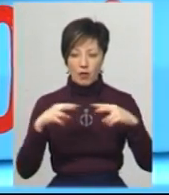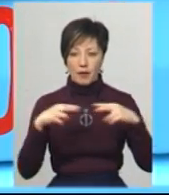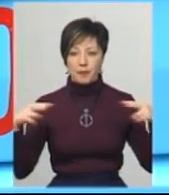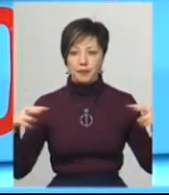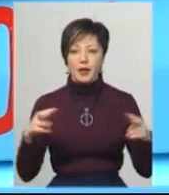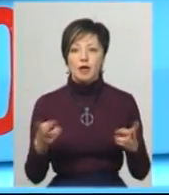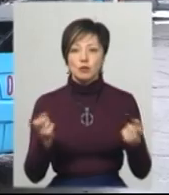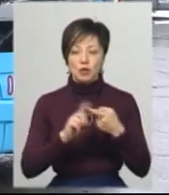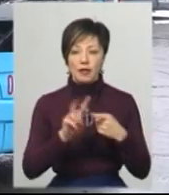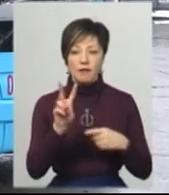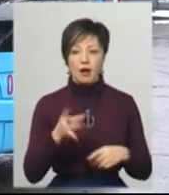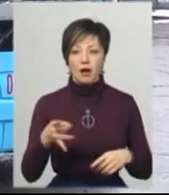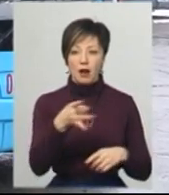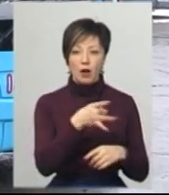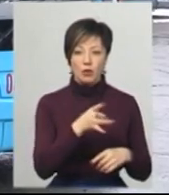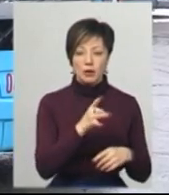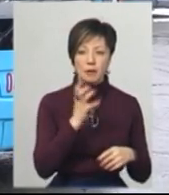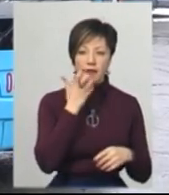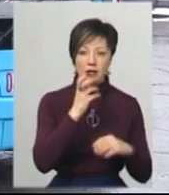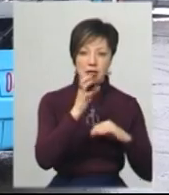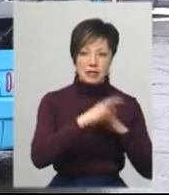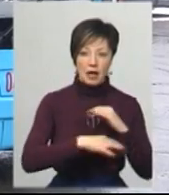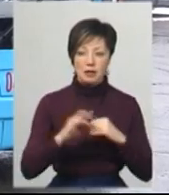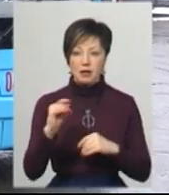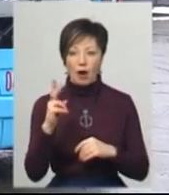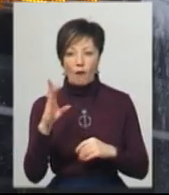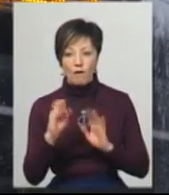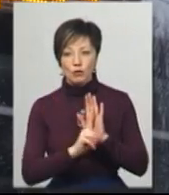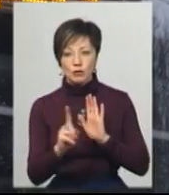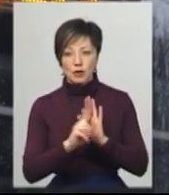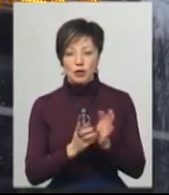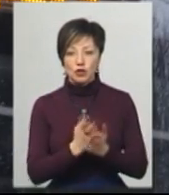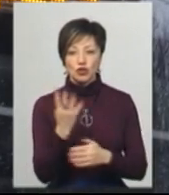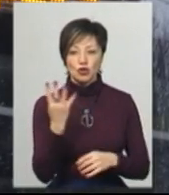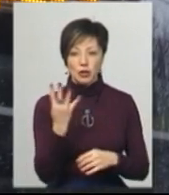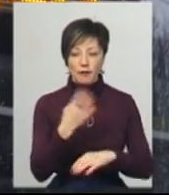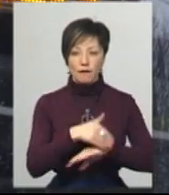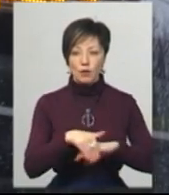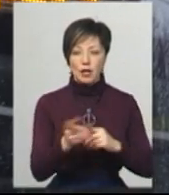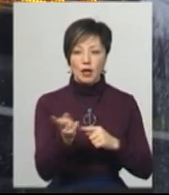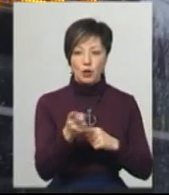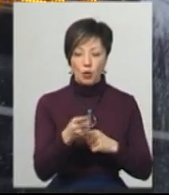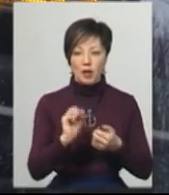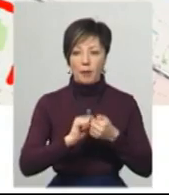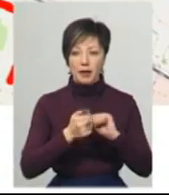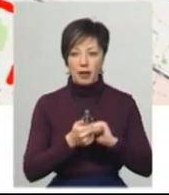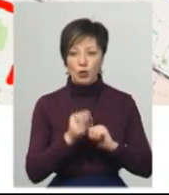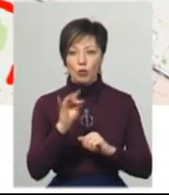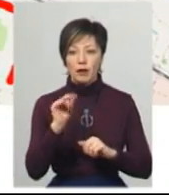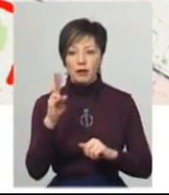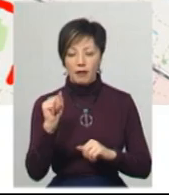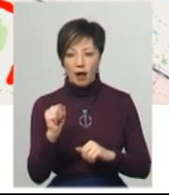нові тролейбуси два мікрорайони Хмельницького – Південно-Західний та Ракове. Курсуватимуть за маршрутом номер 4 вулицями Тернопільська, Кам'янецька,